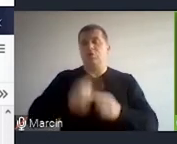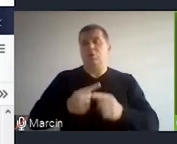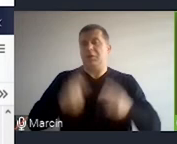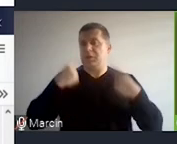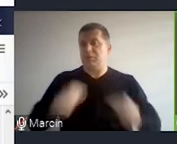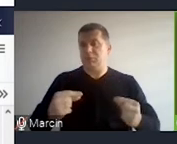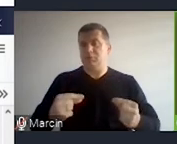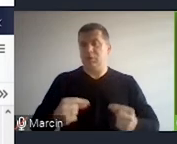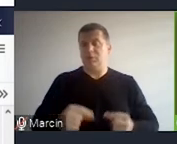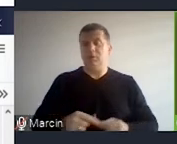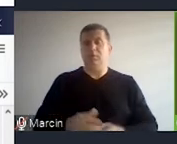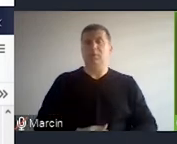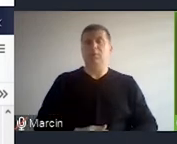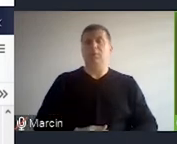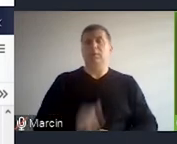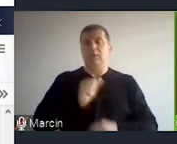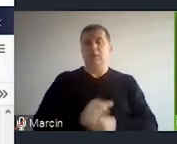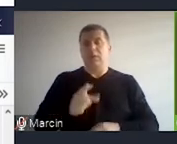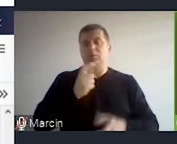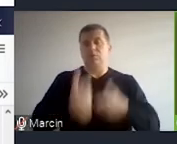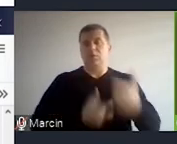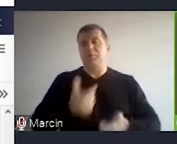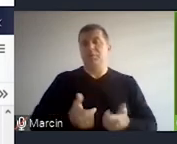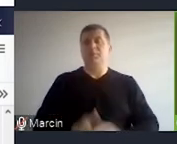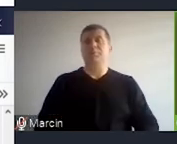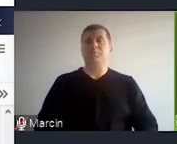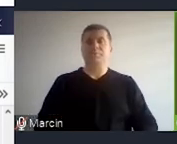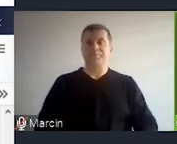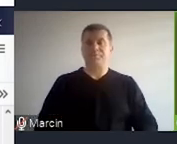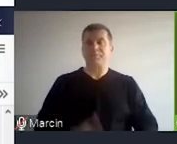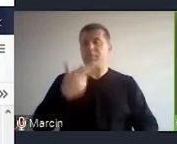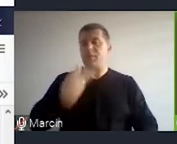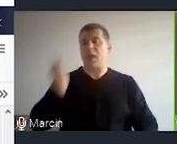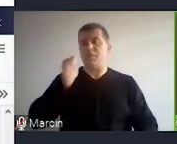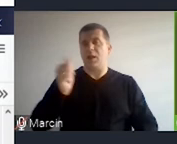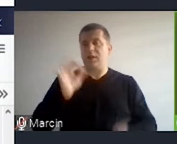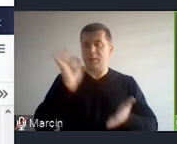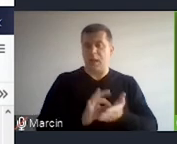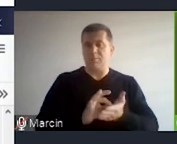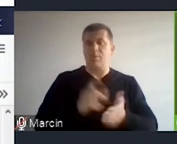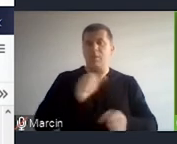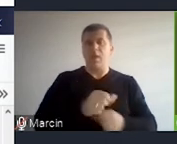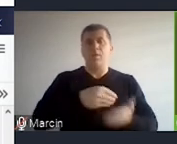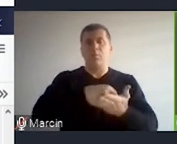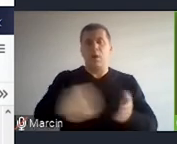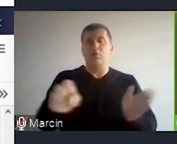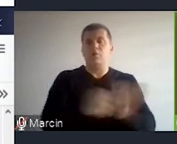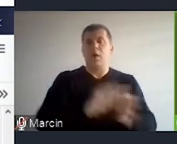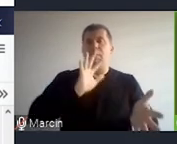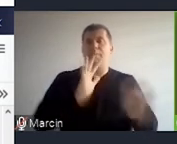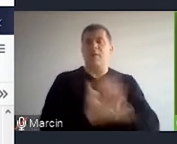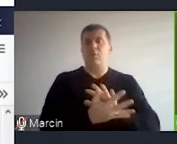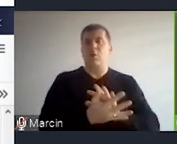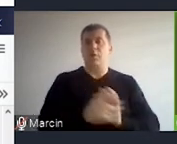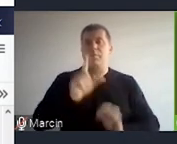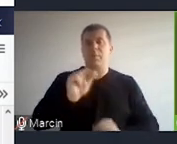niespodzianka, konstrukcyjnie zostało to tak zrobione. Niekwalifikowalne na pewno są wpłaty na PFRON. Tego